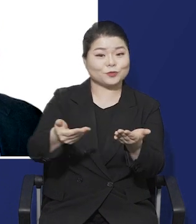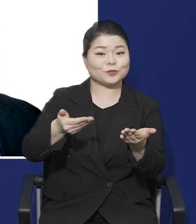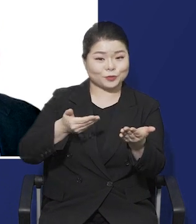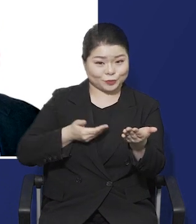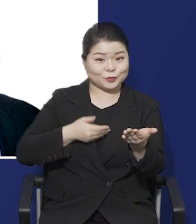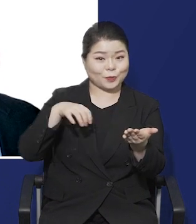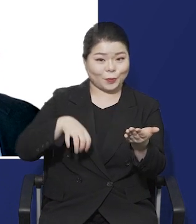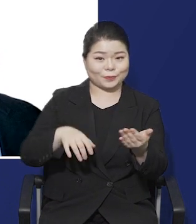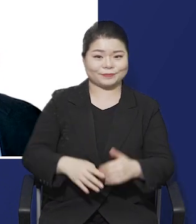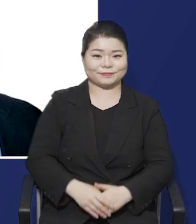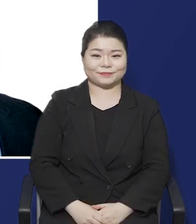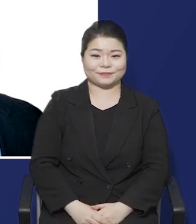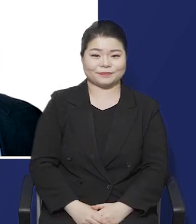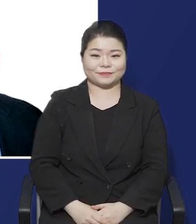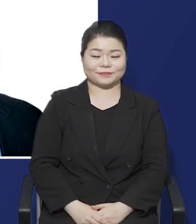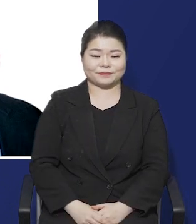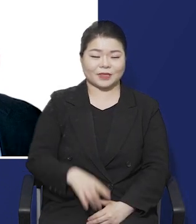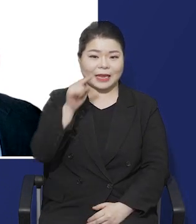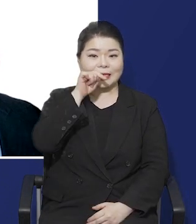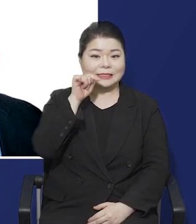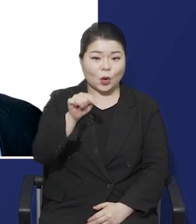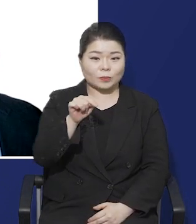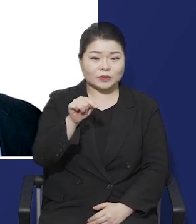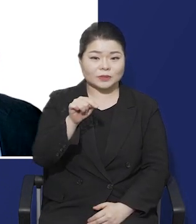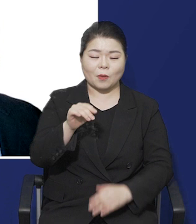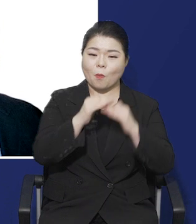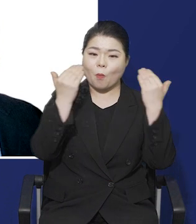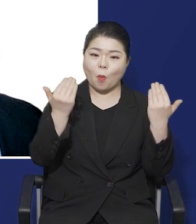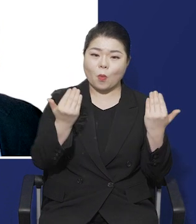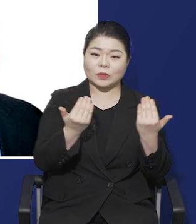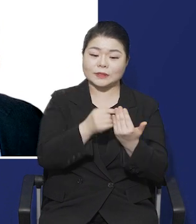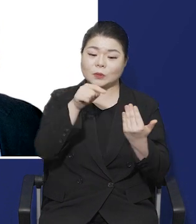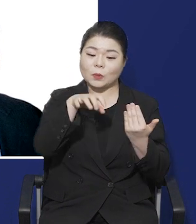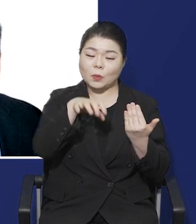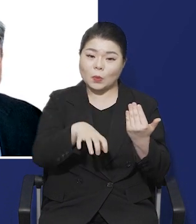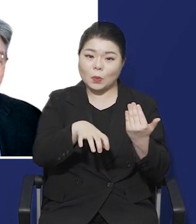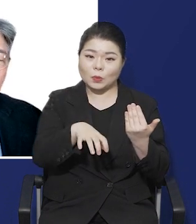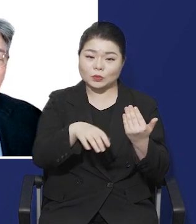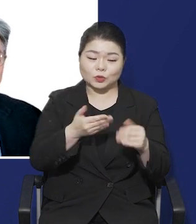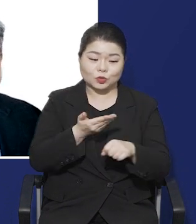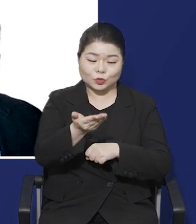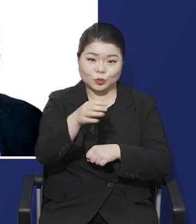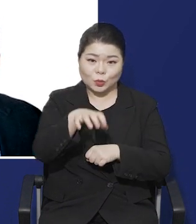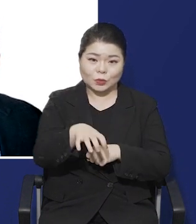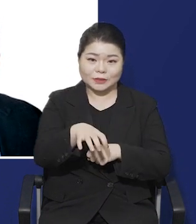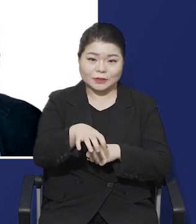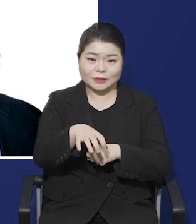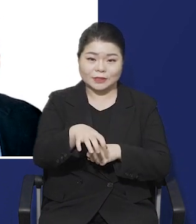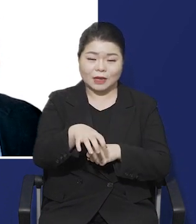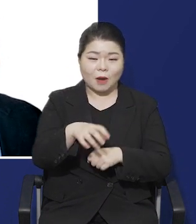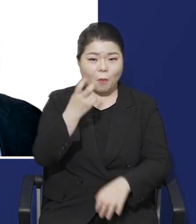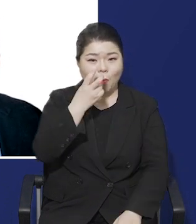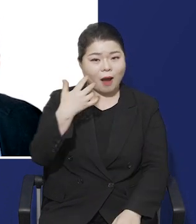거래 사이트인데, 단점으로는 여기에 있는 모든 공급업체가 100% 검증되지